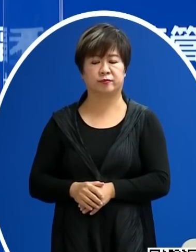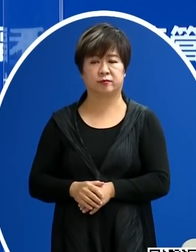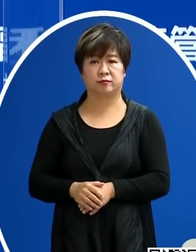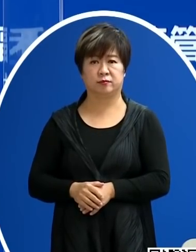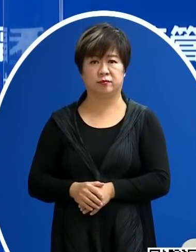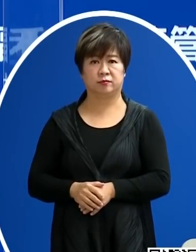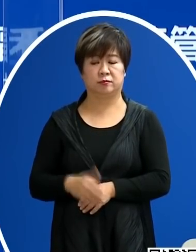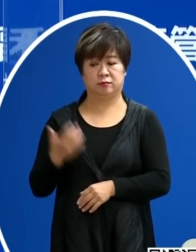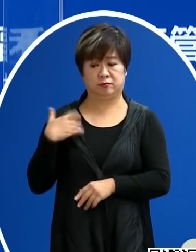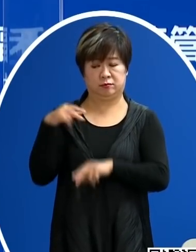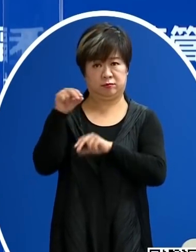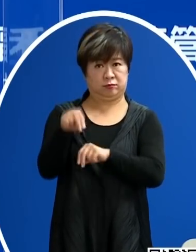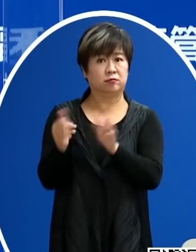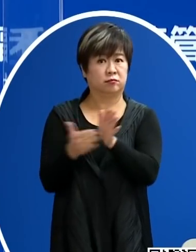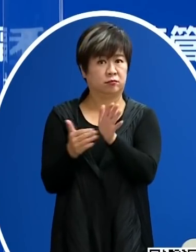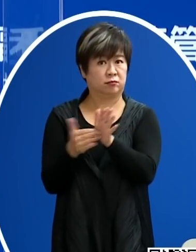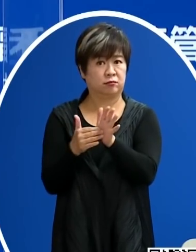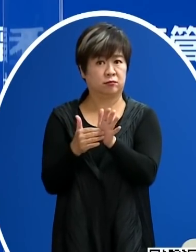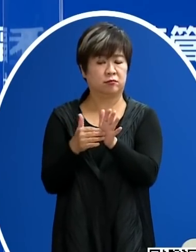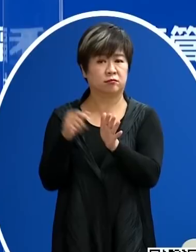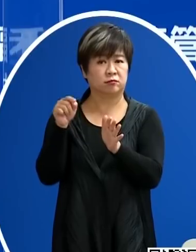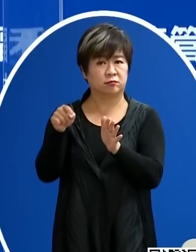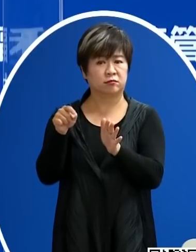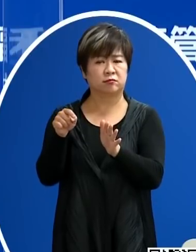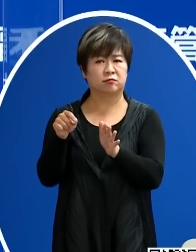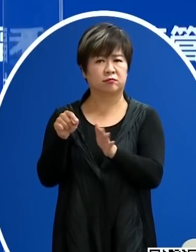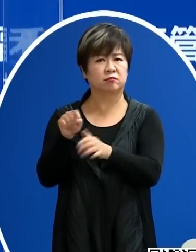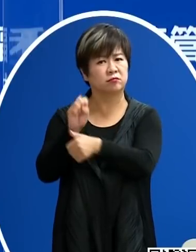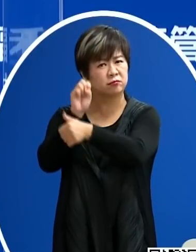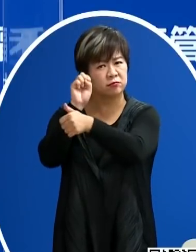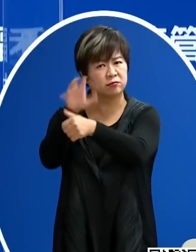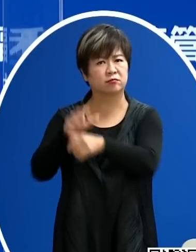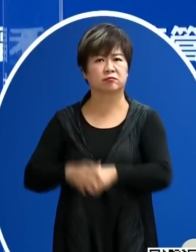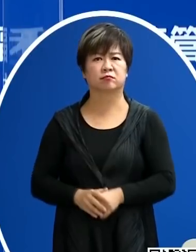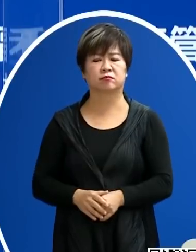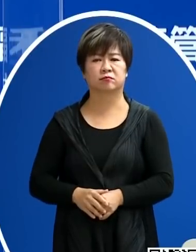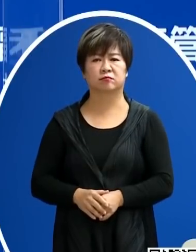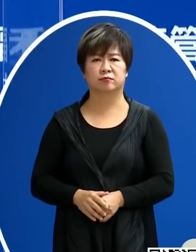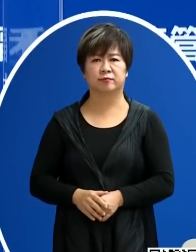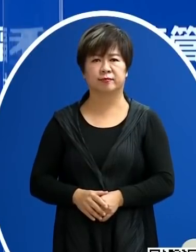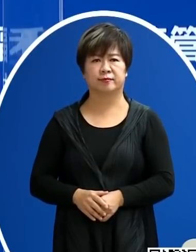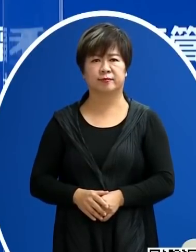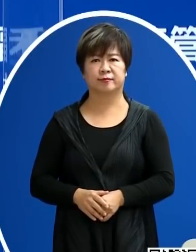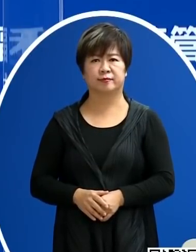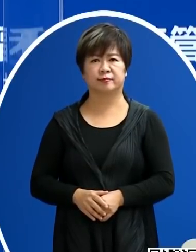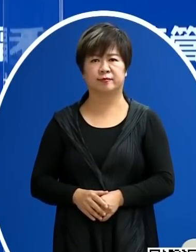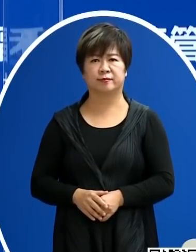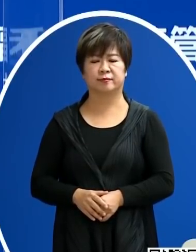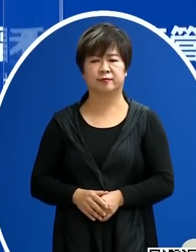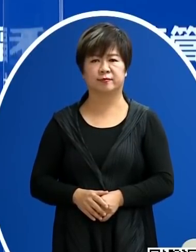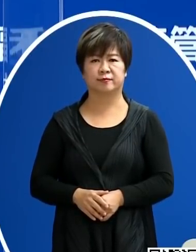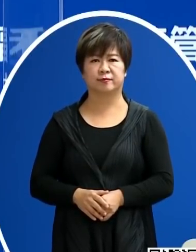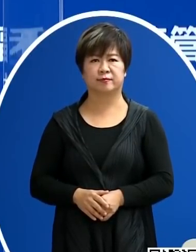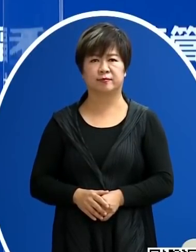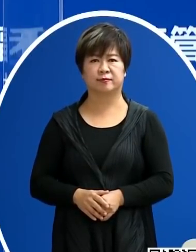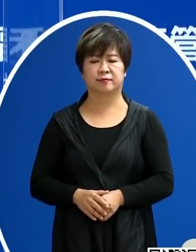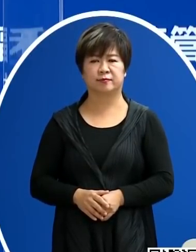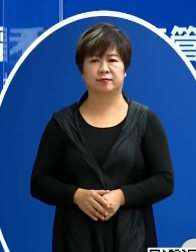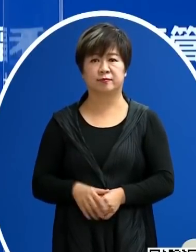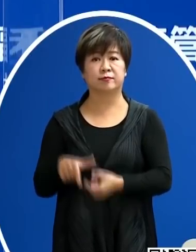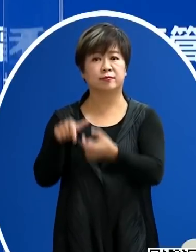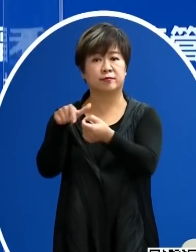在合约里面哈的要求的哈，相关的疫苗哈，这是它的整个瓶子的情